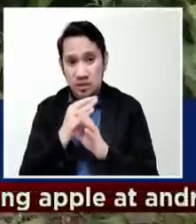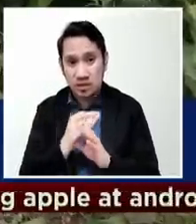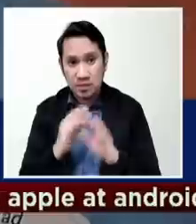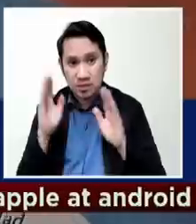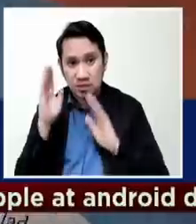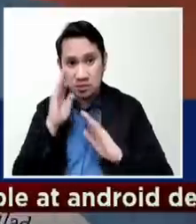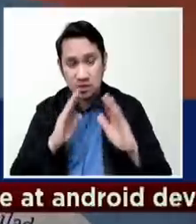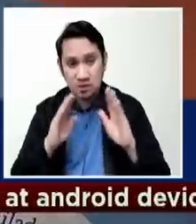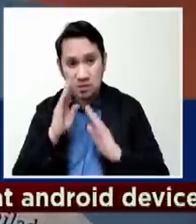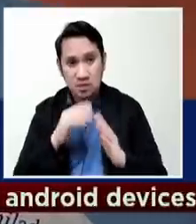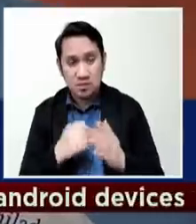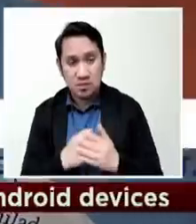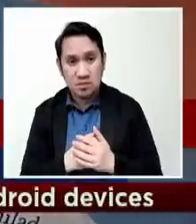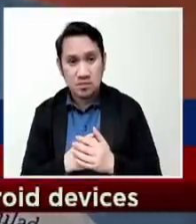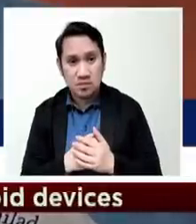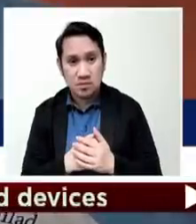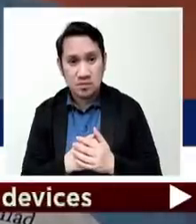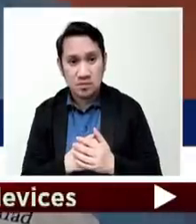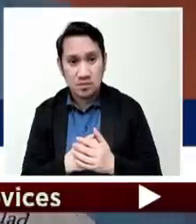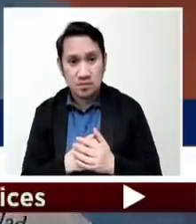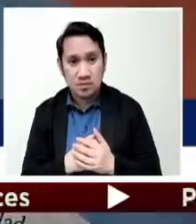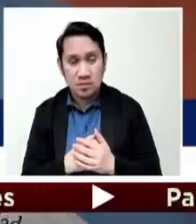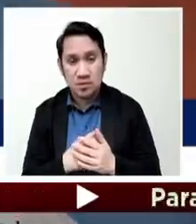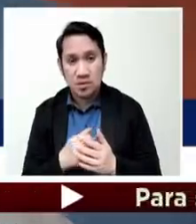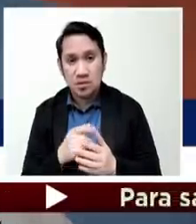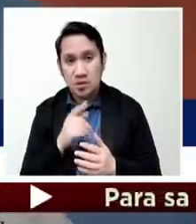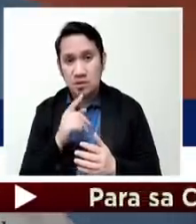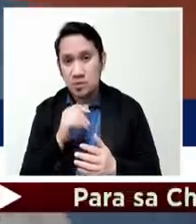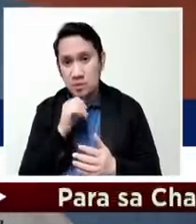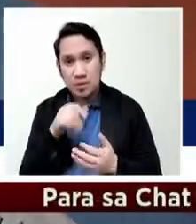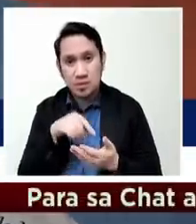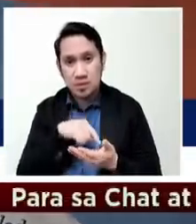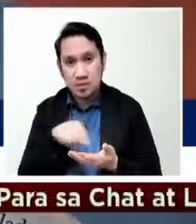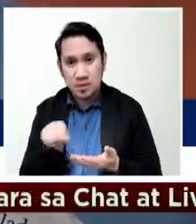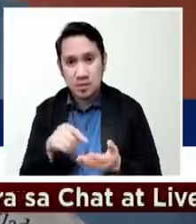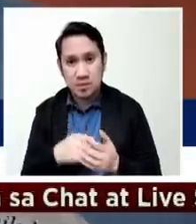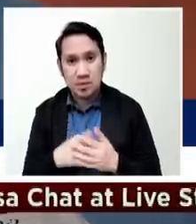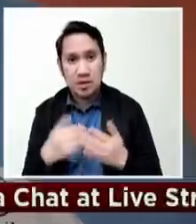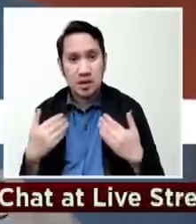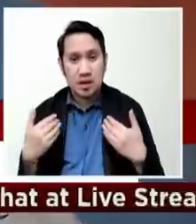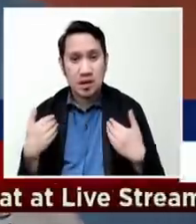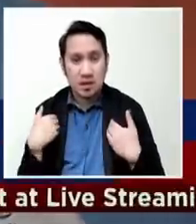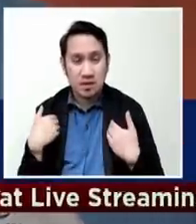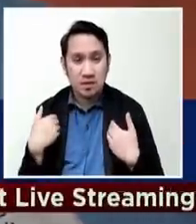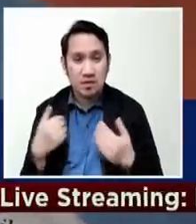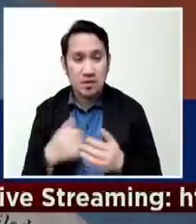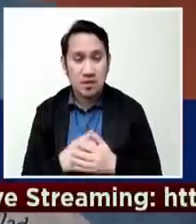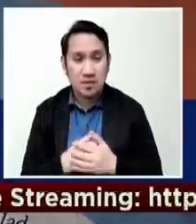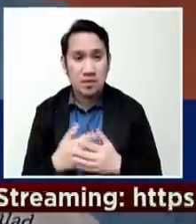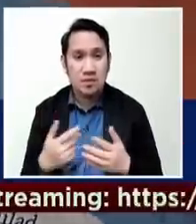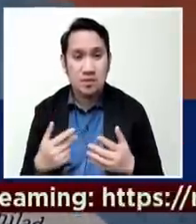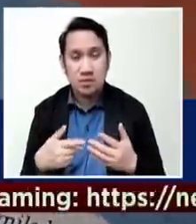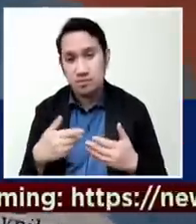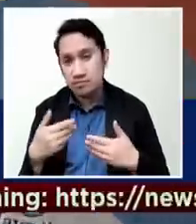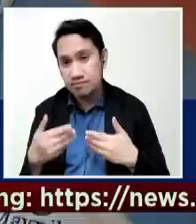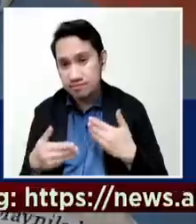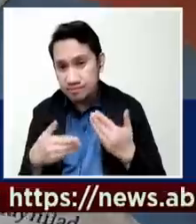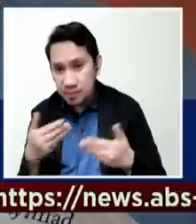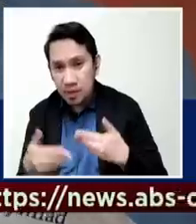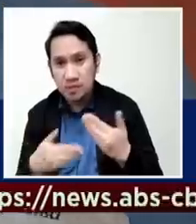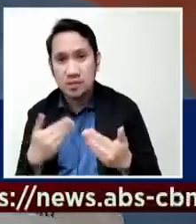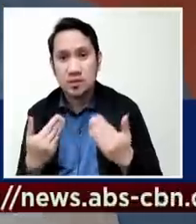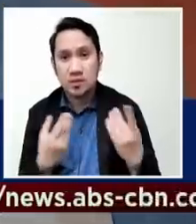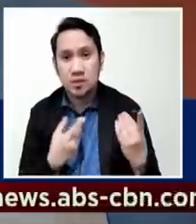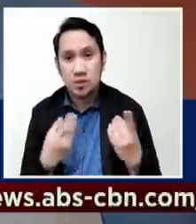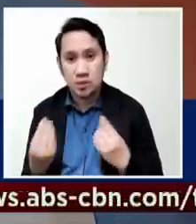problema. Definitely po, hindi po siya babayaran. No? So actually, meron hong ginawang hakbang dyan, si commercial po namin.